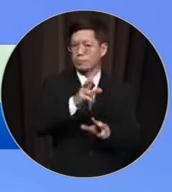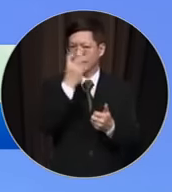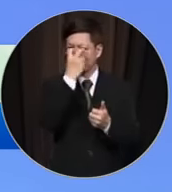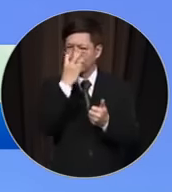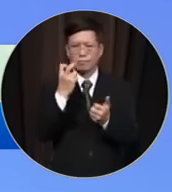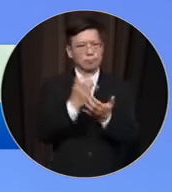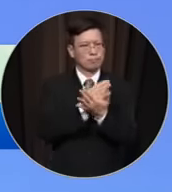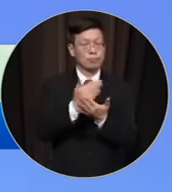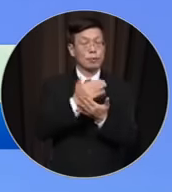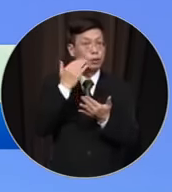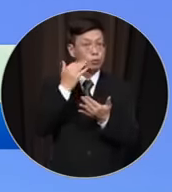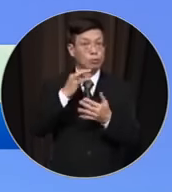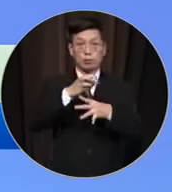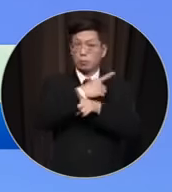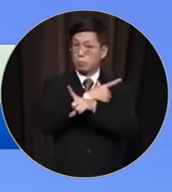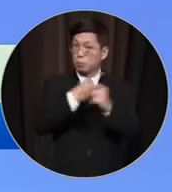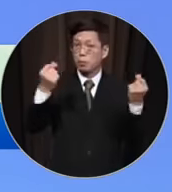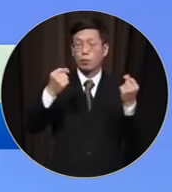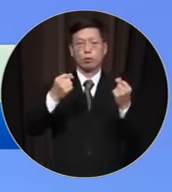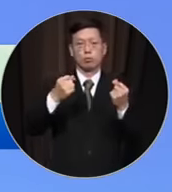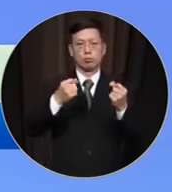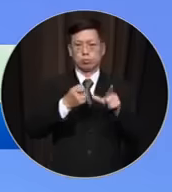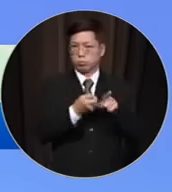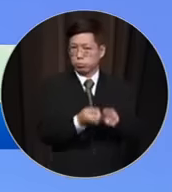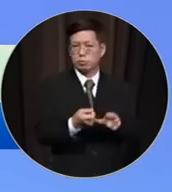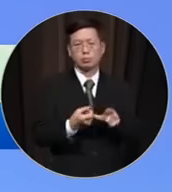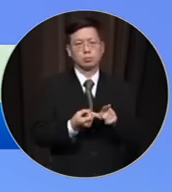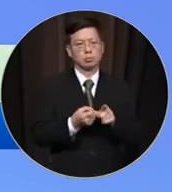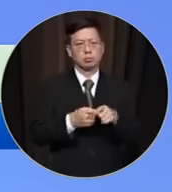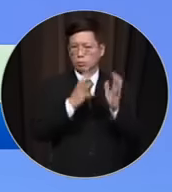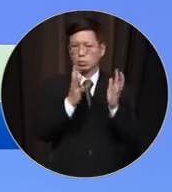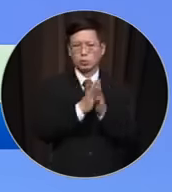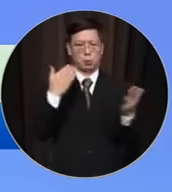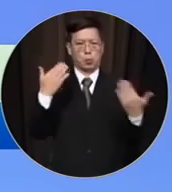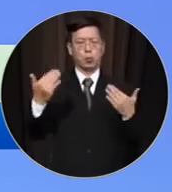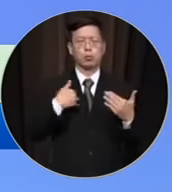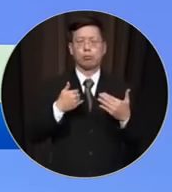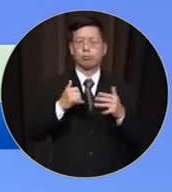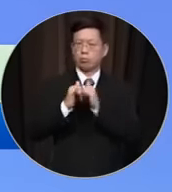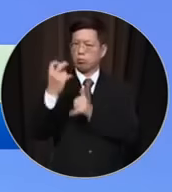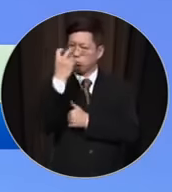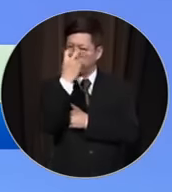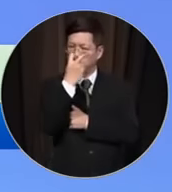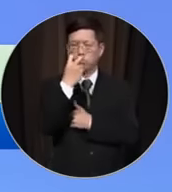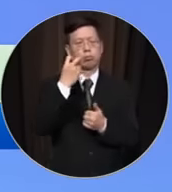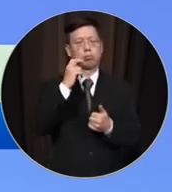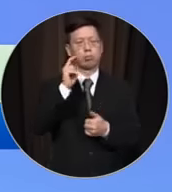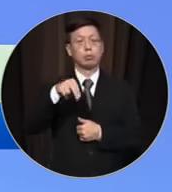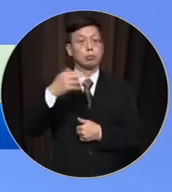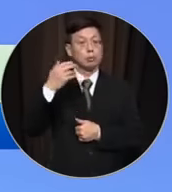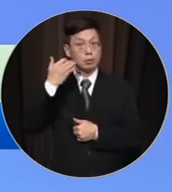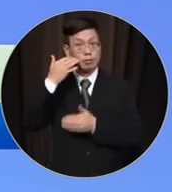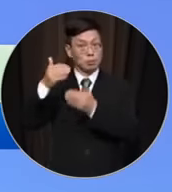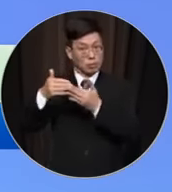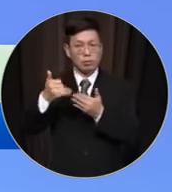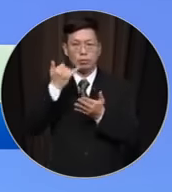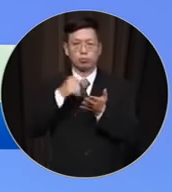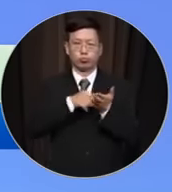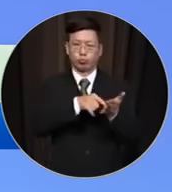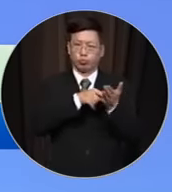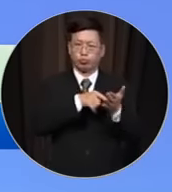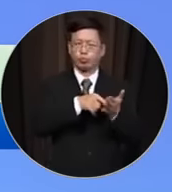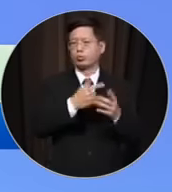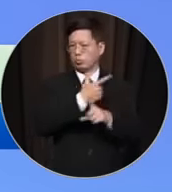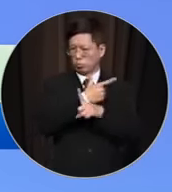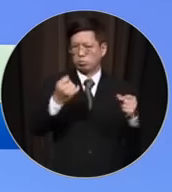查，只要标准一致，而且过程公开透明，可以接受民众的检验，让需要的团体做更多的事情